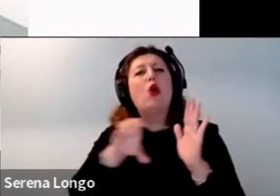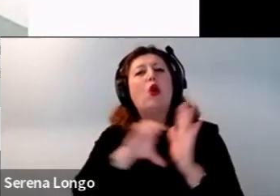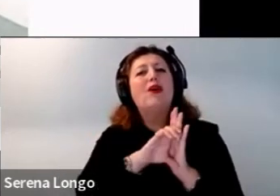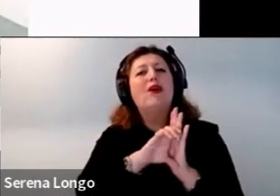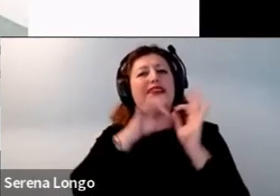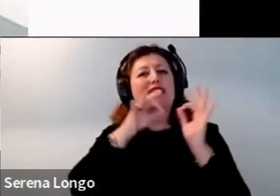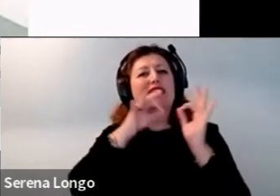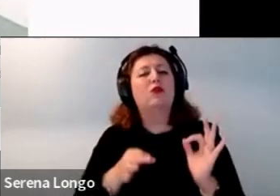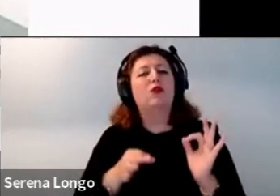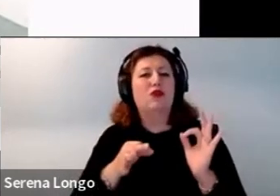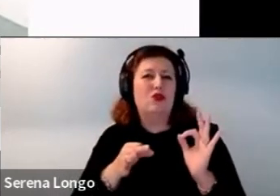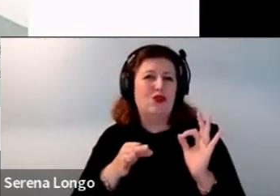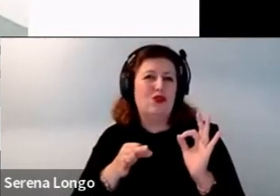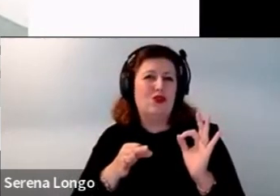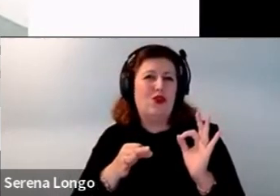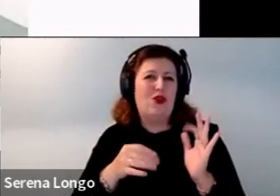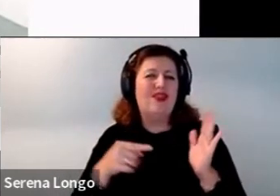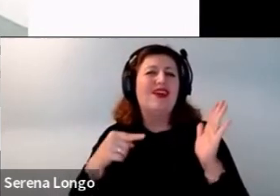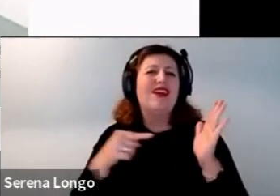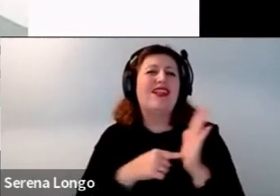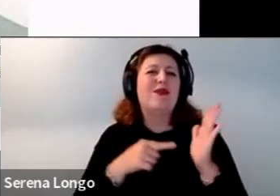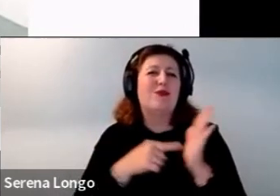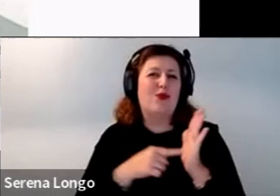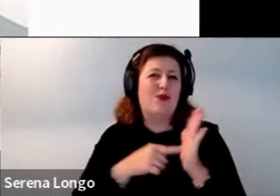Costituzione della Repubblica Italiana del